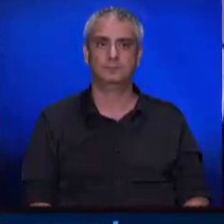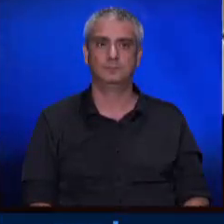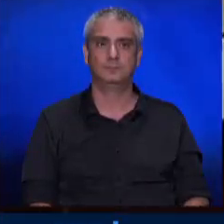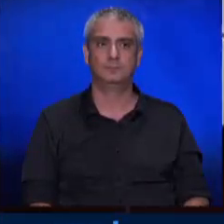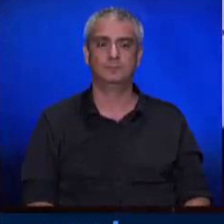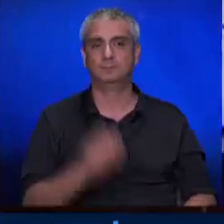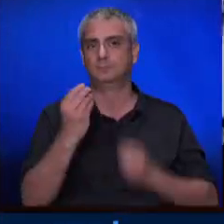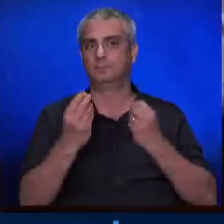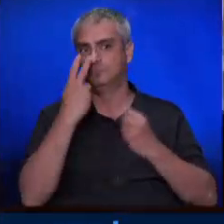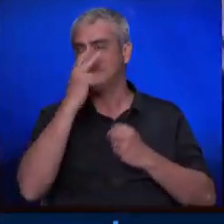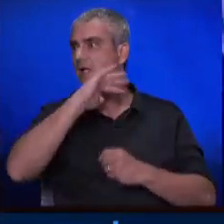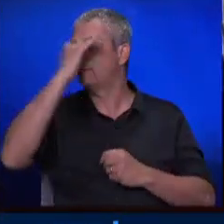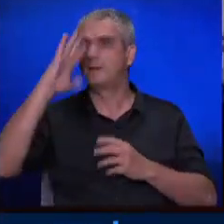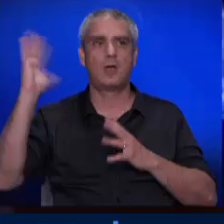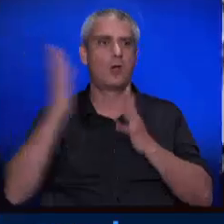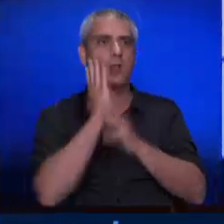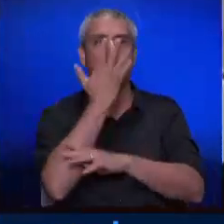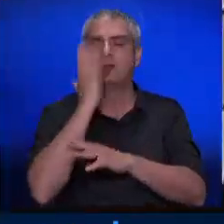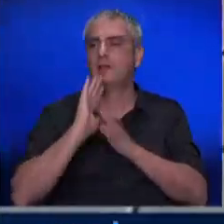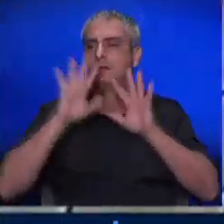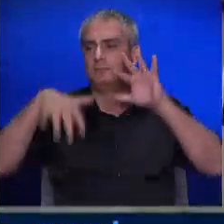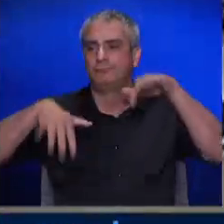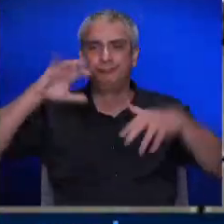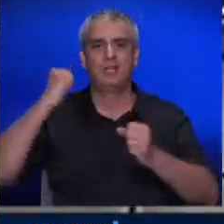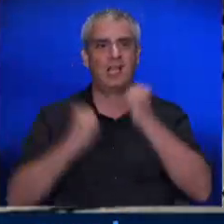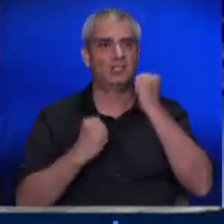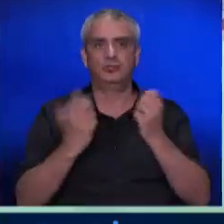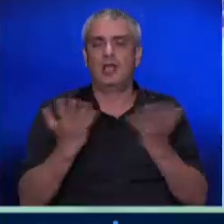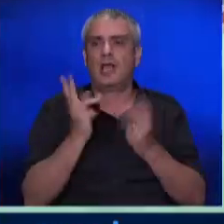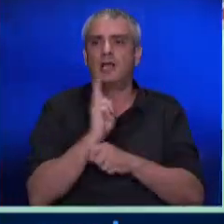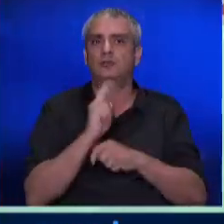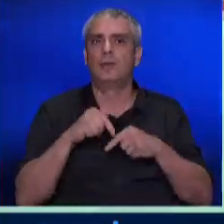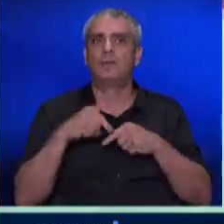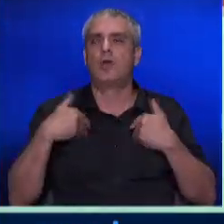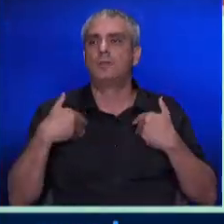מסתכלים פה על הערים האלה, הכל סבוך, תוואי מאוד מאוד קשה. איך שומרים על אופטימיות?